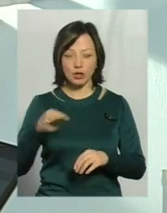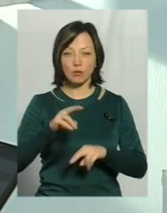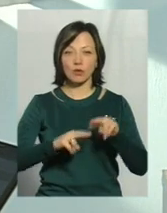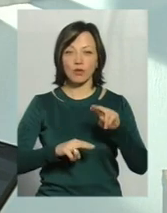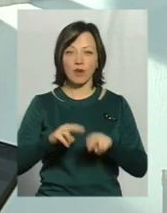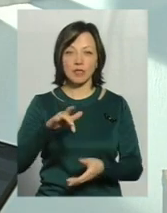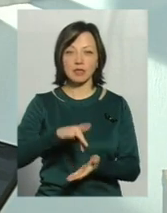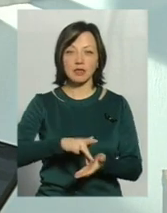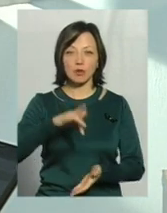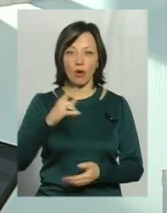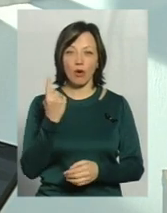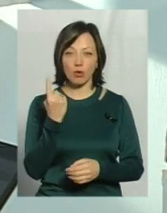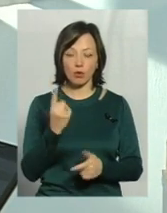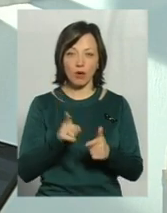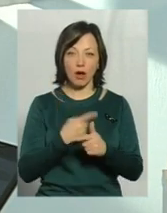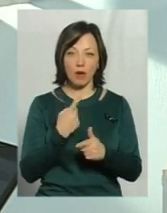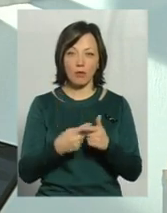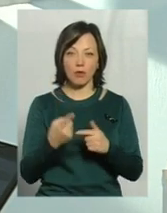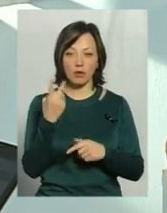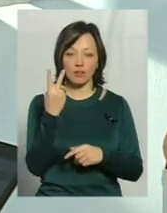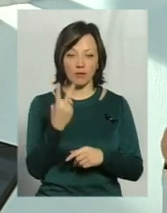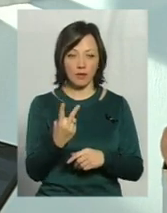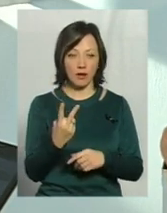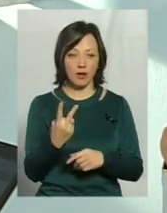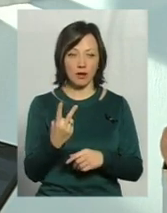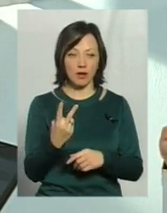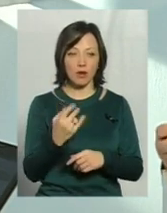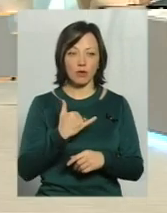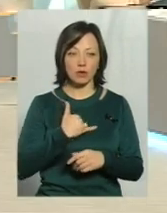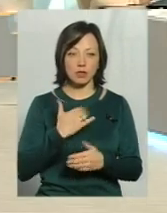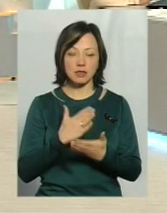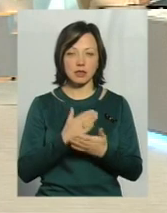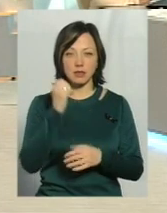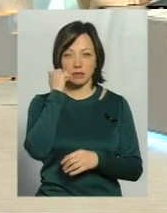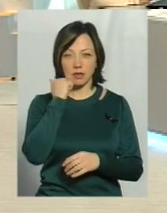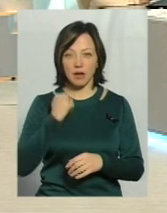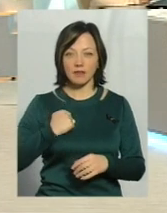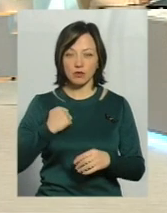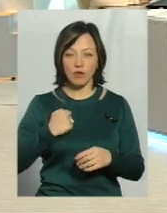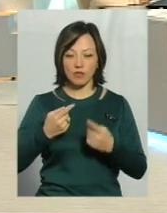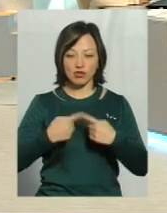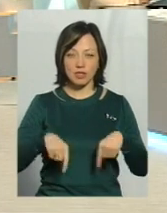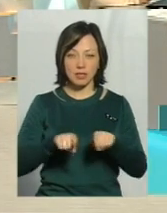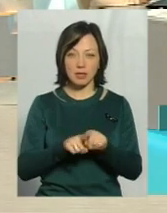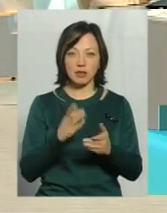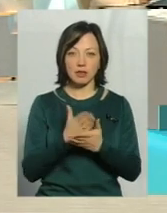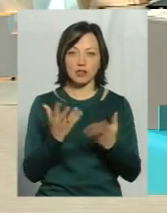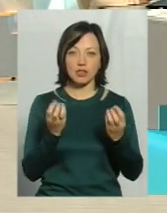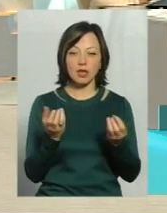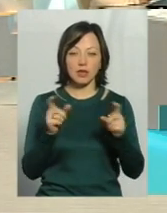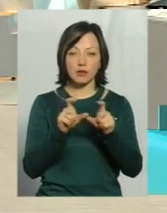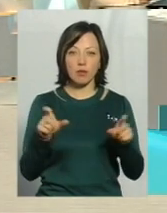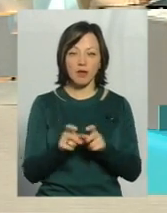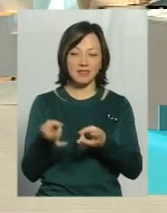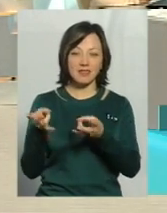будувала централізовано. Одно або два. От, у нас є старі військові частини, у нас є ще якісь об'єкти